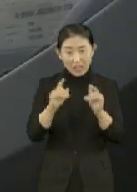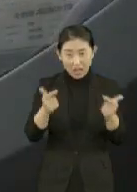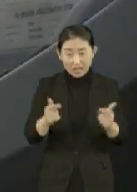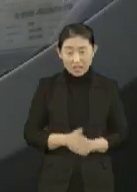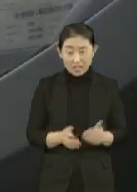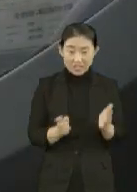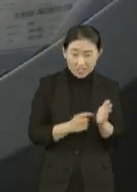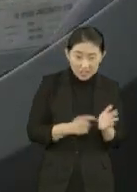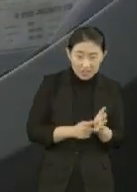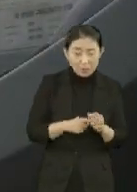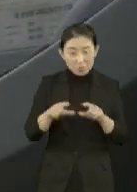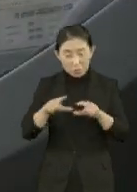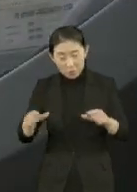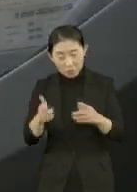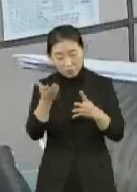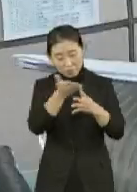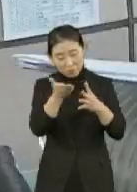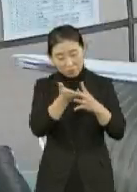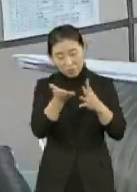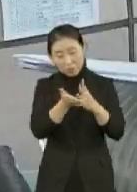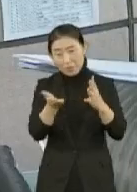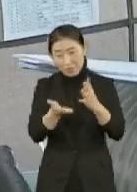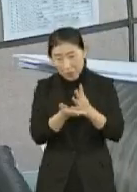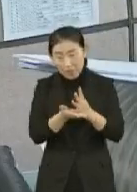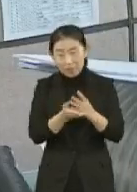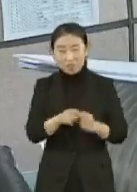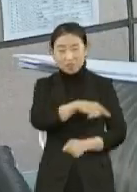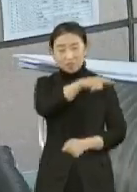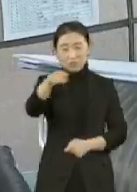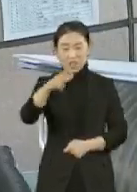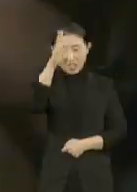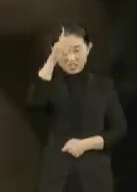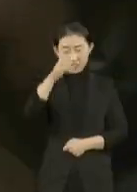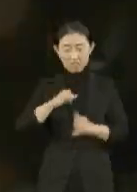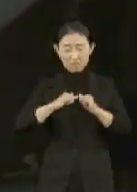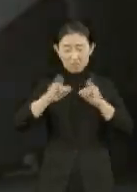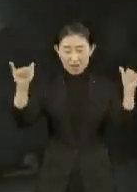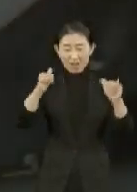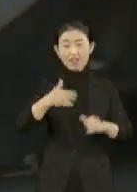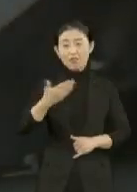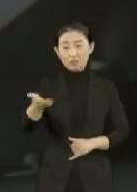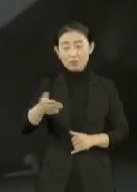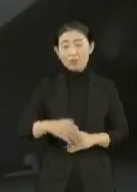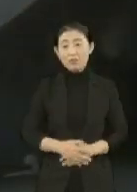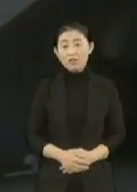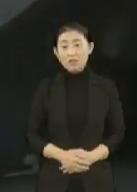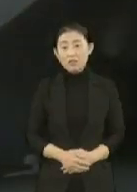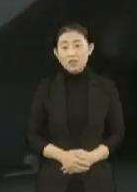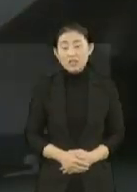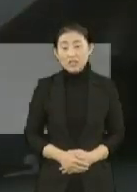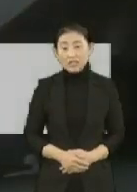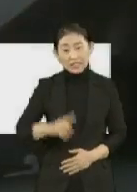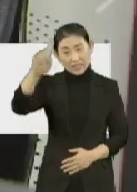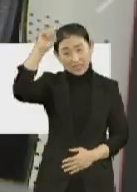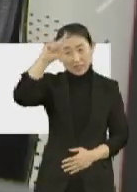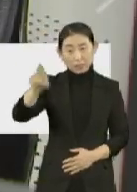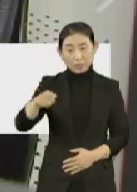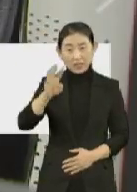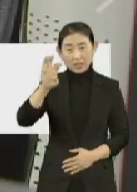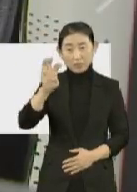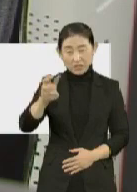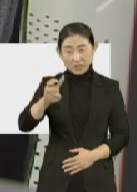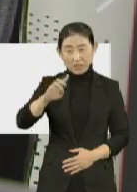신고를 긴급성에 따라 4단계로 분류하고 주위 경찰에게 상황을 전파합니다. 키는 130cm의 마른